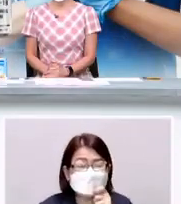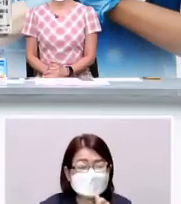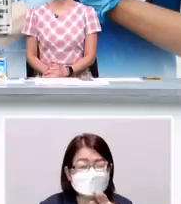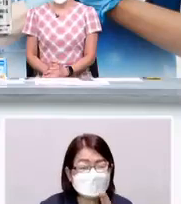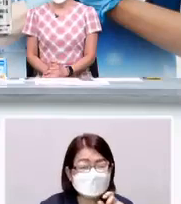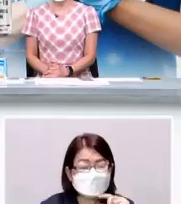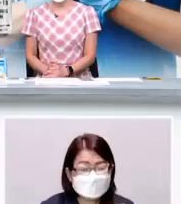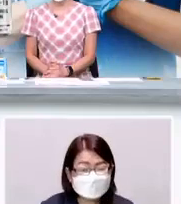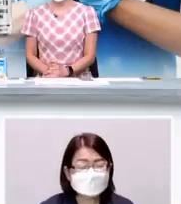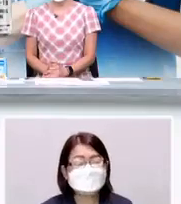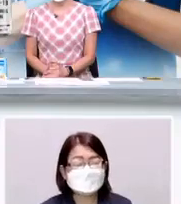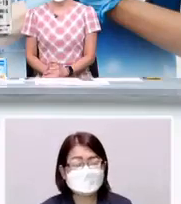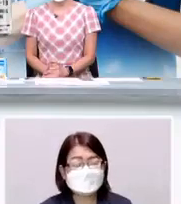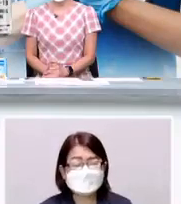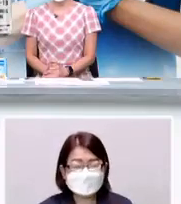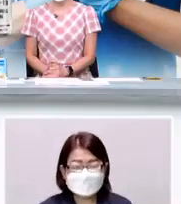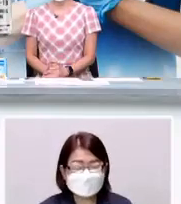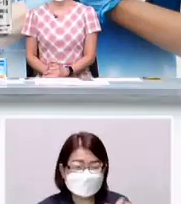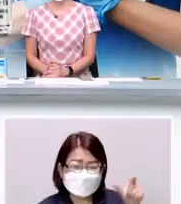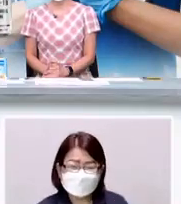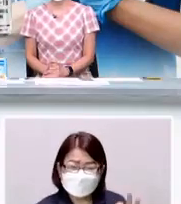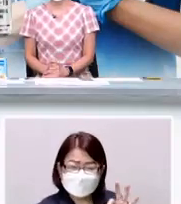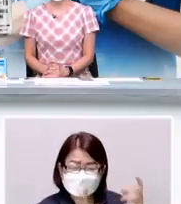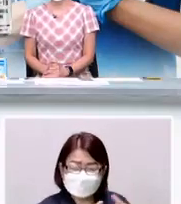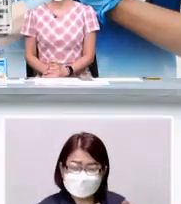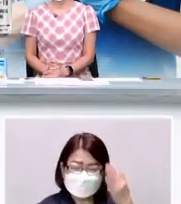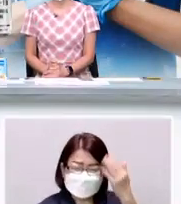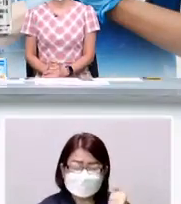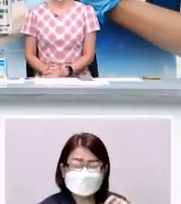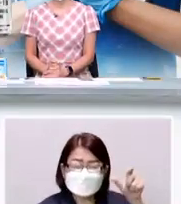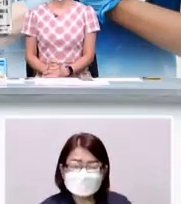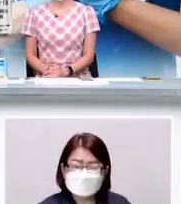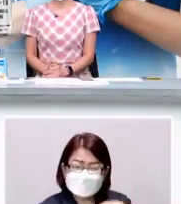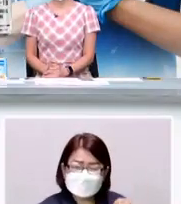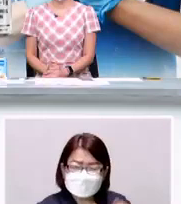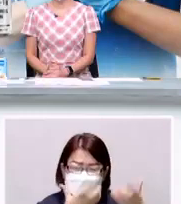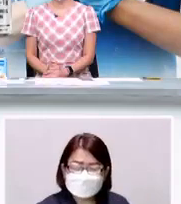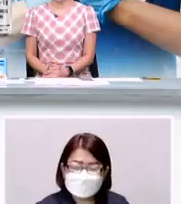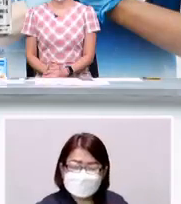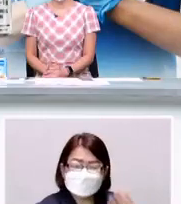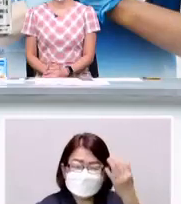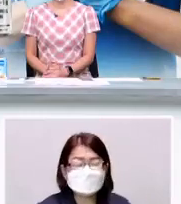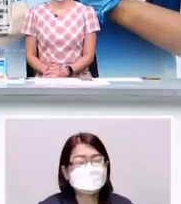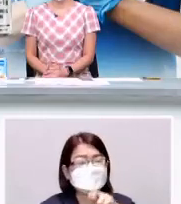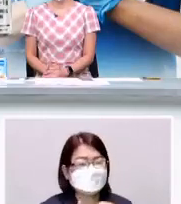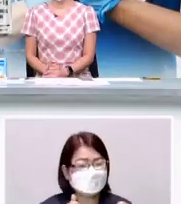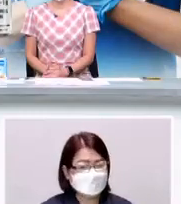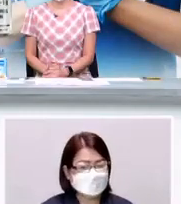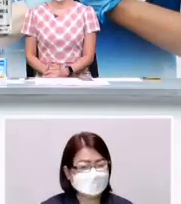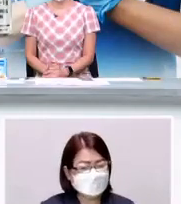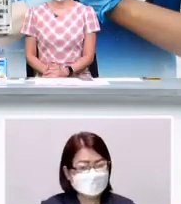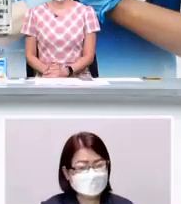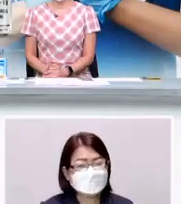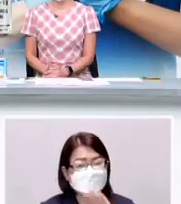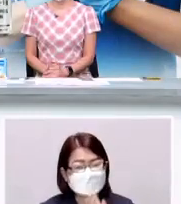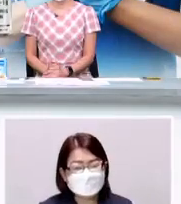ข้อตกลงนี้แต่วาได้รผงกระทบอย่างหนักเลยแลวก็เกิดตายเป็วิคลิการทูดครั้งใหญ่ระหวางคุณชาพพนธมิตตวัตกเด๋วี้พ